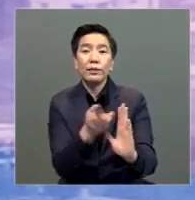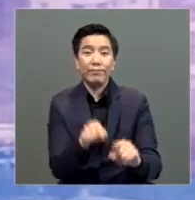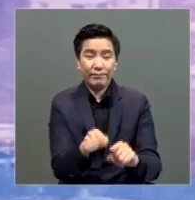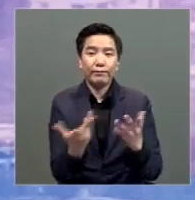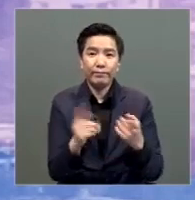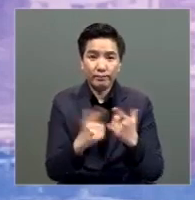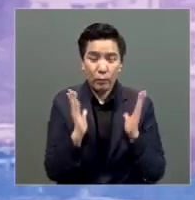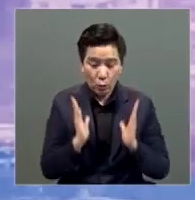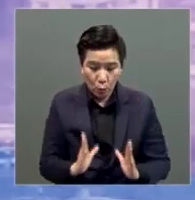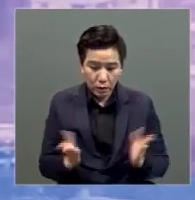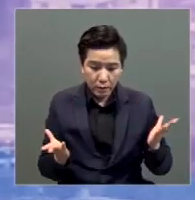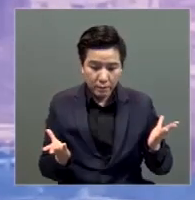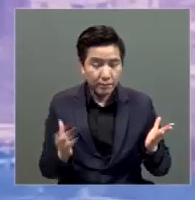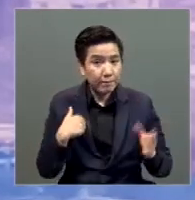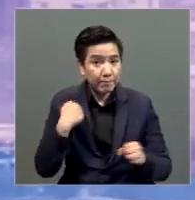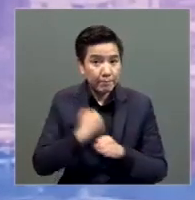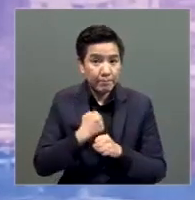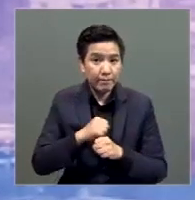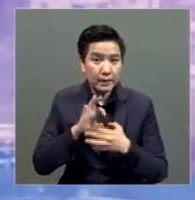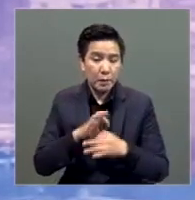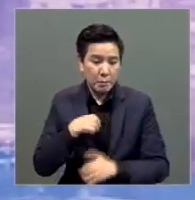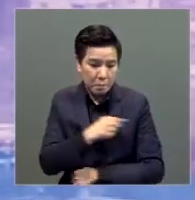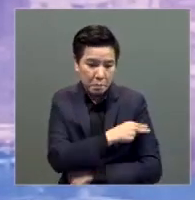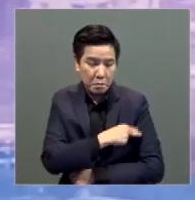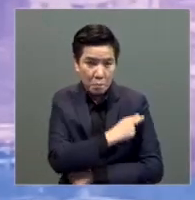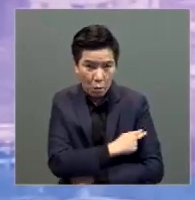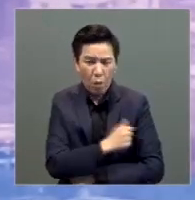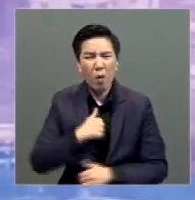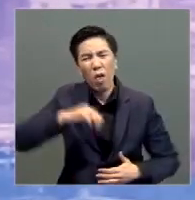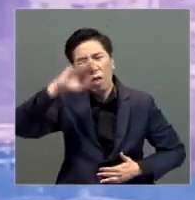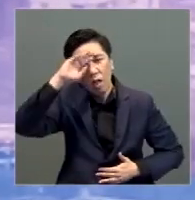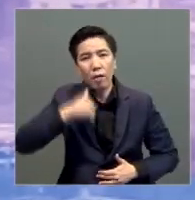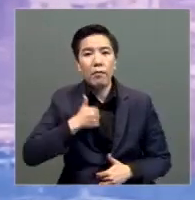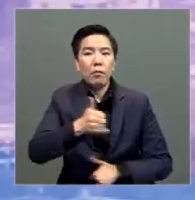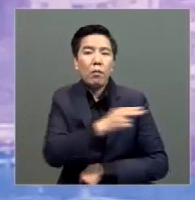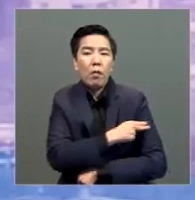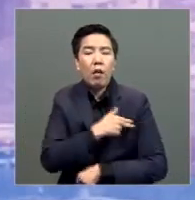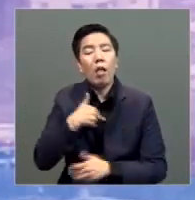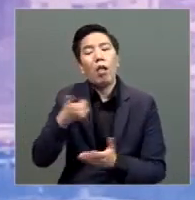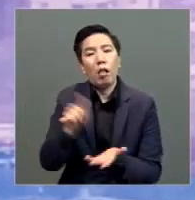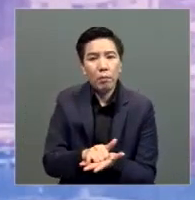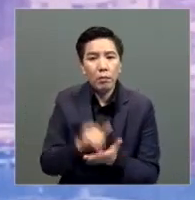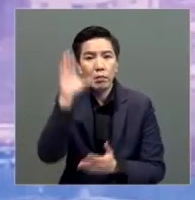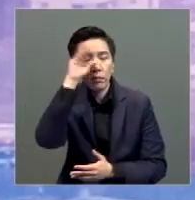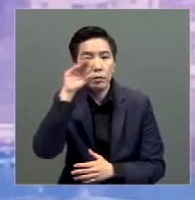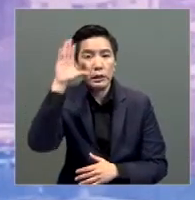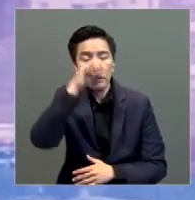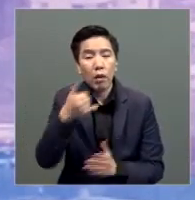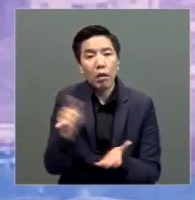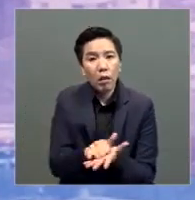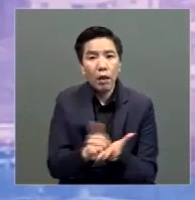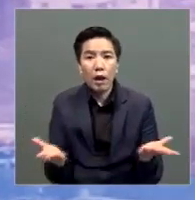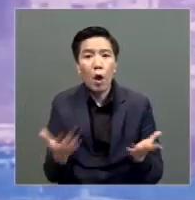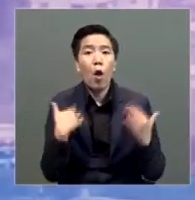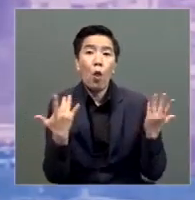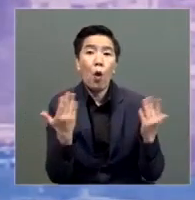หรือคนที่จะต้องไปปฏิบัติหน้าที่หมอไปหาหมอเกิดเป็นลมขึ้นมาตอนดึกใคร